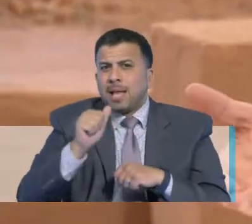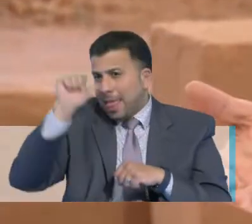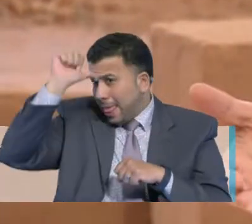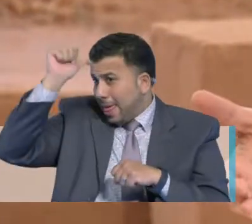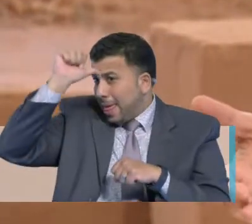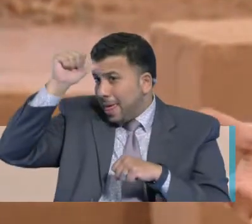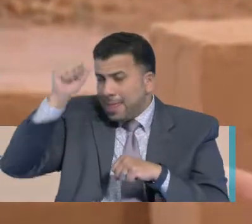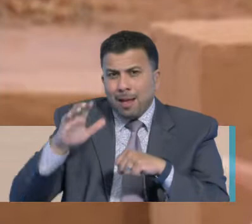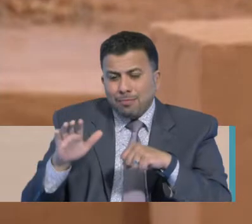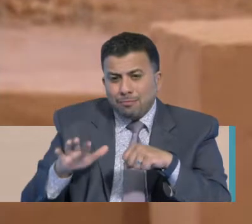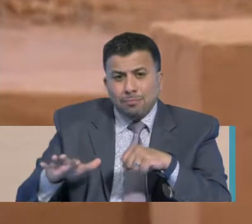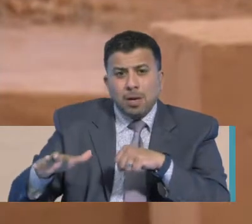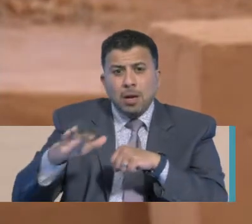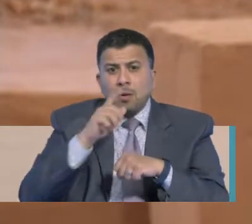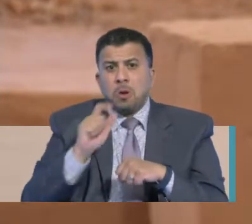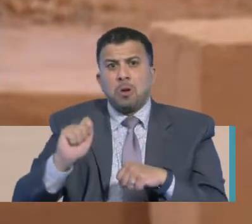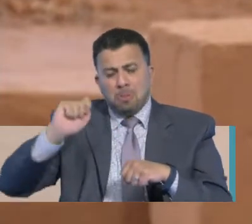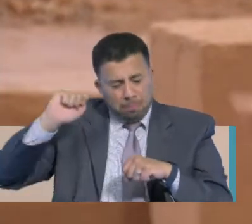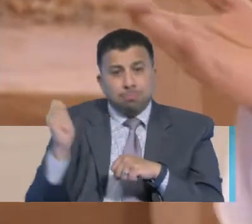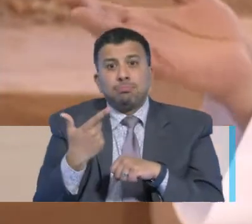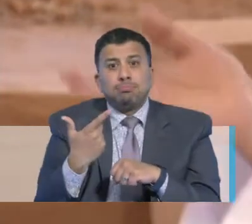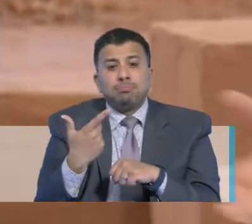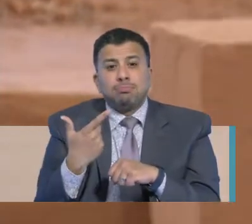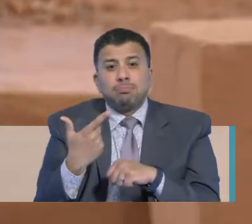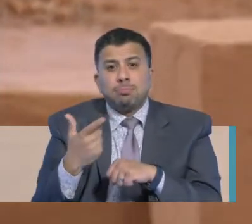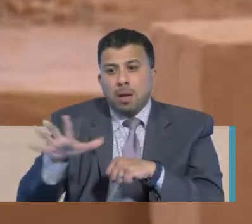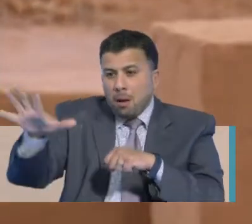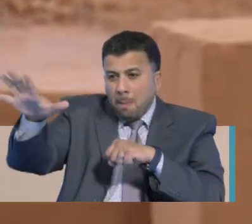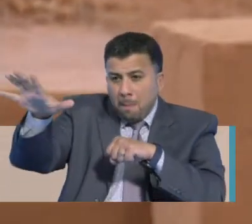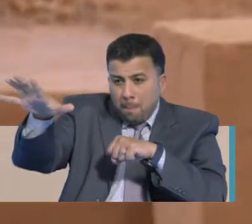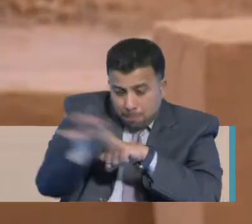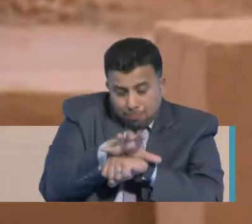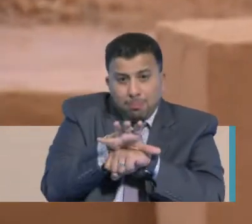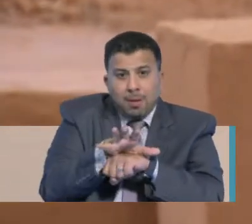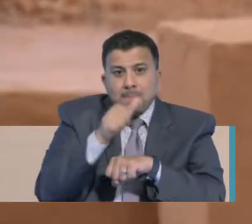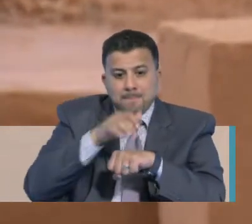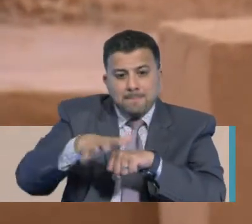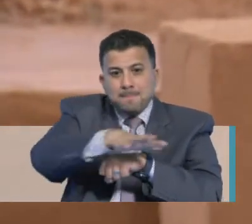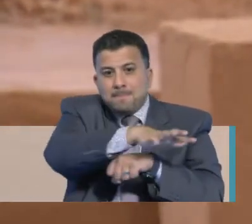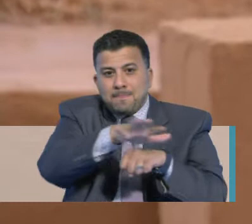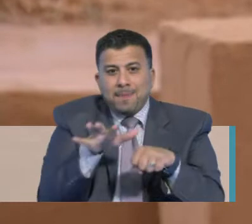بسرعة ومن سرعتها خبطت في الساحل